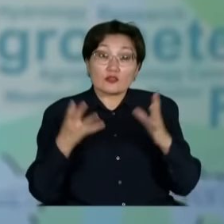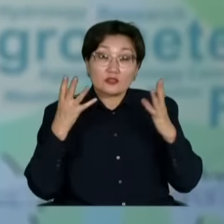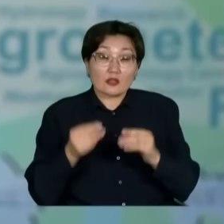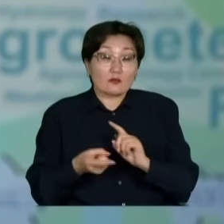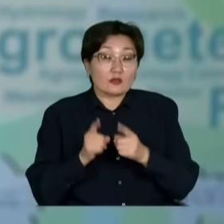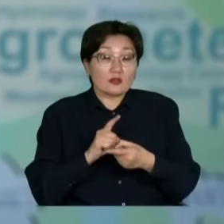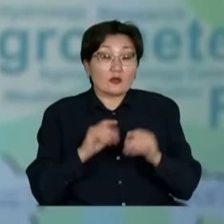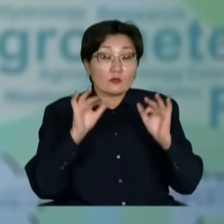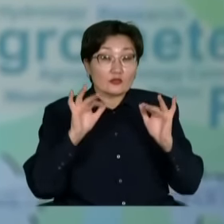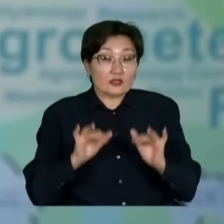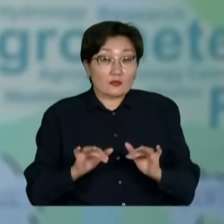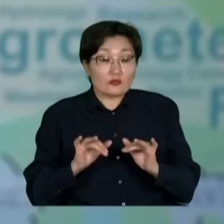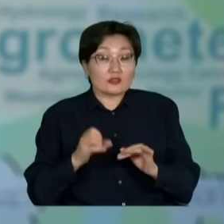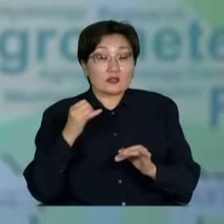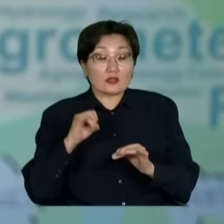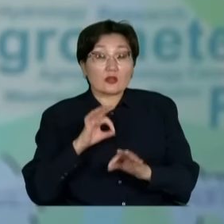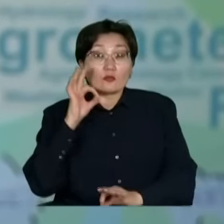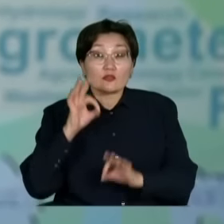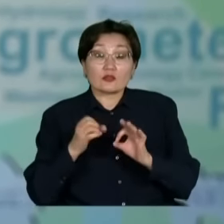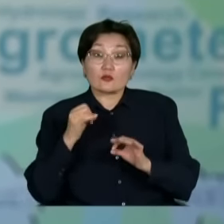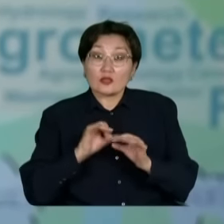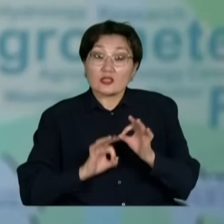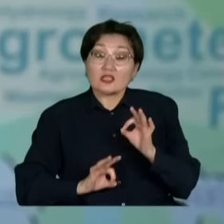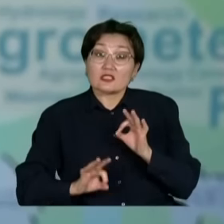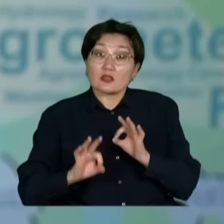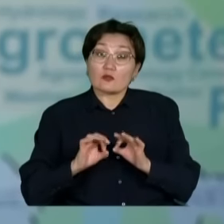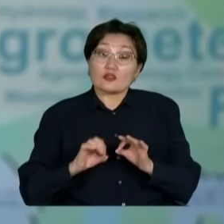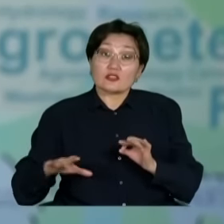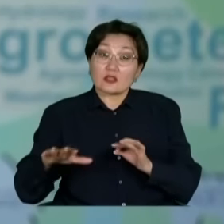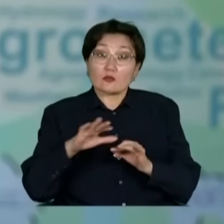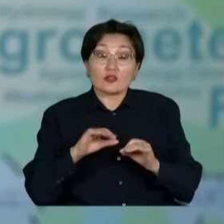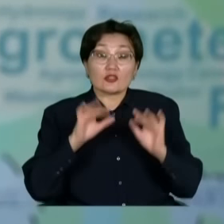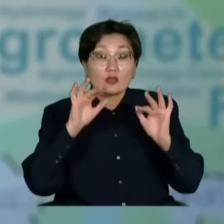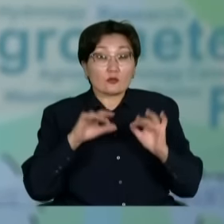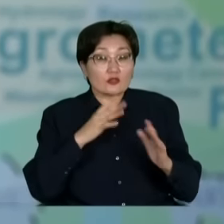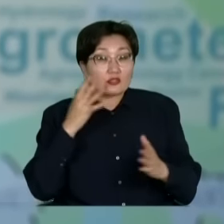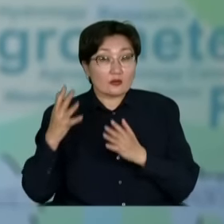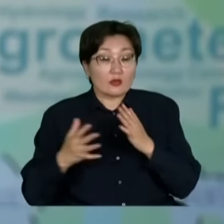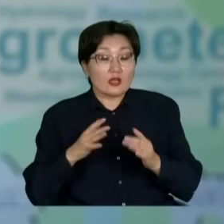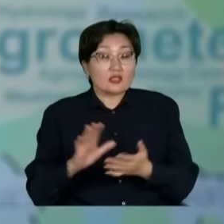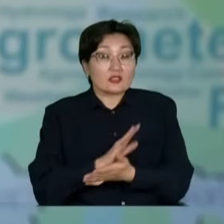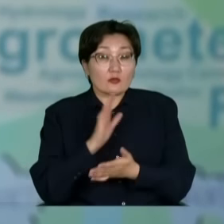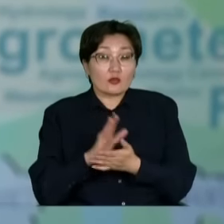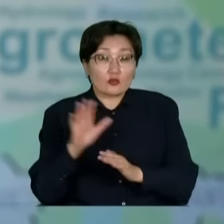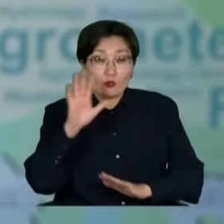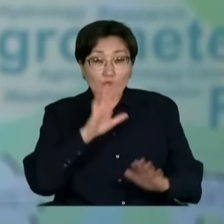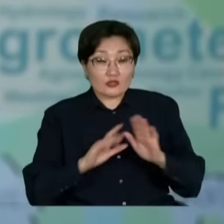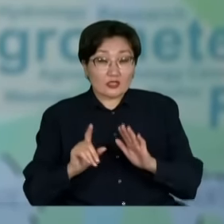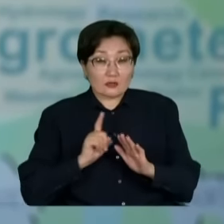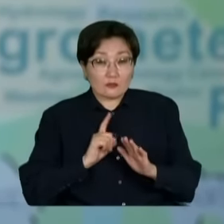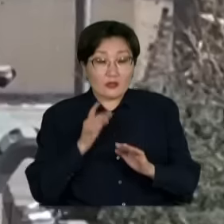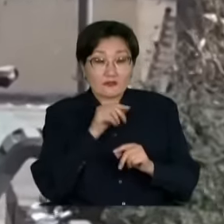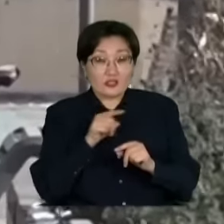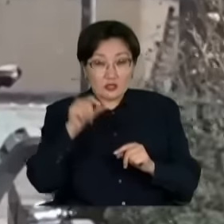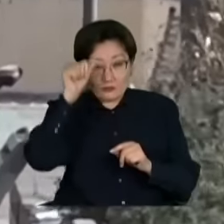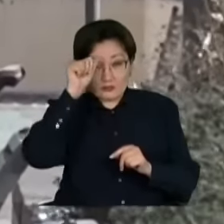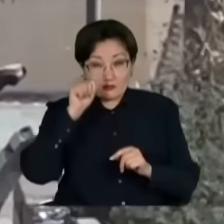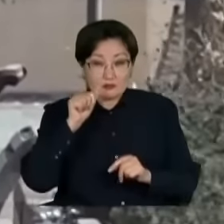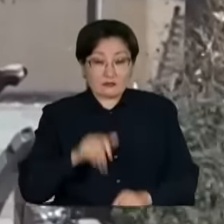снега в юго-западных и южных регионах дождь со снегом порывистый ветер с метелями гололёда туманами ожидать течение